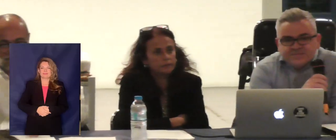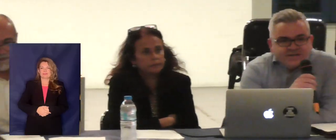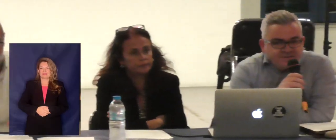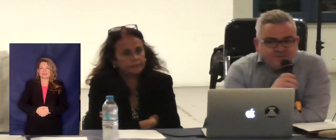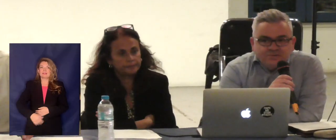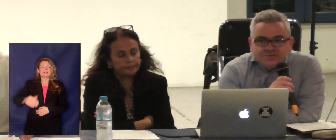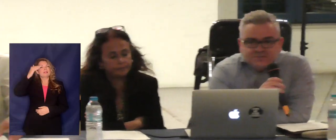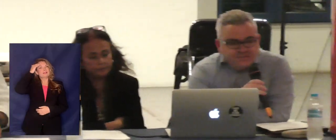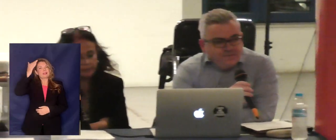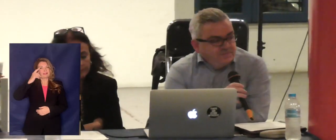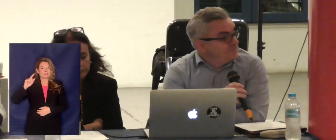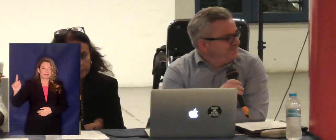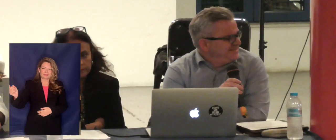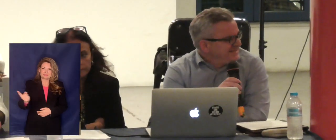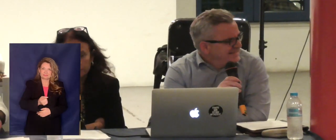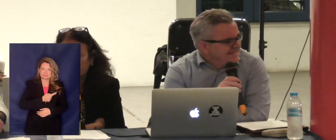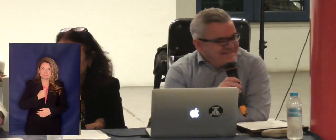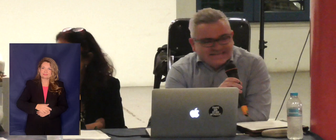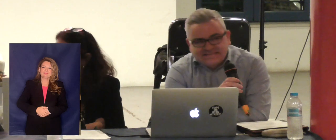Καλησπέρα σε όλους